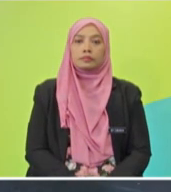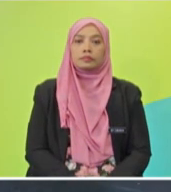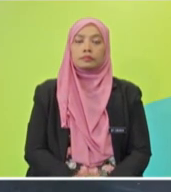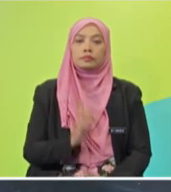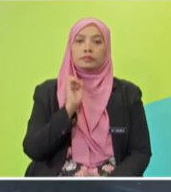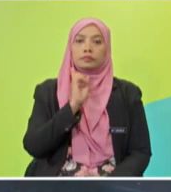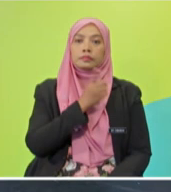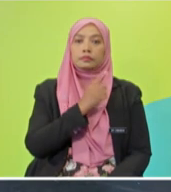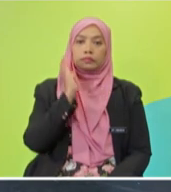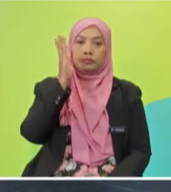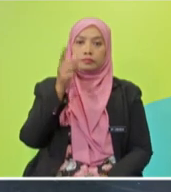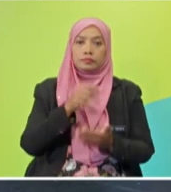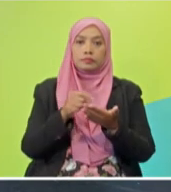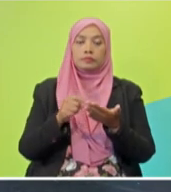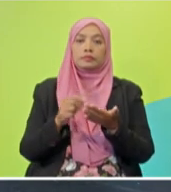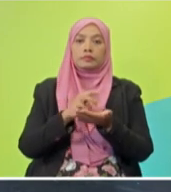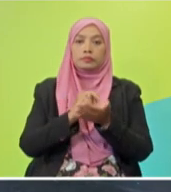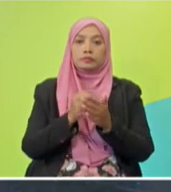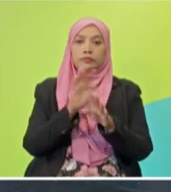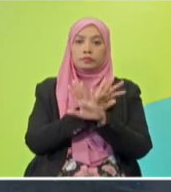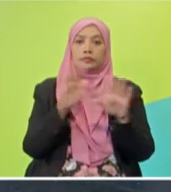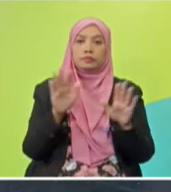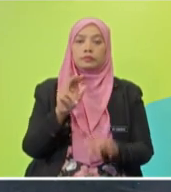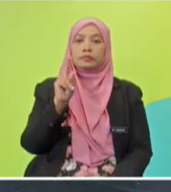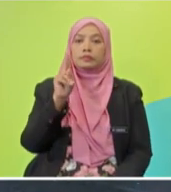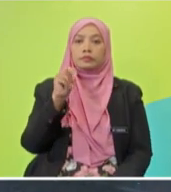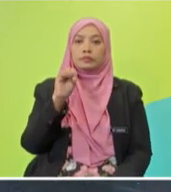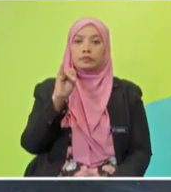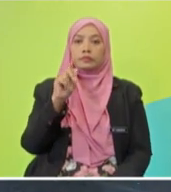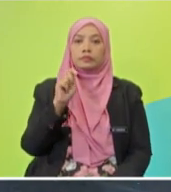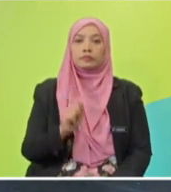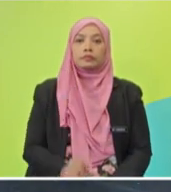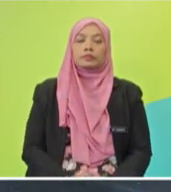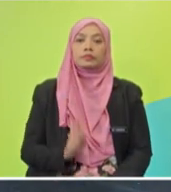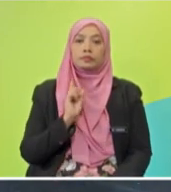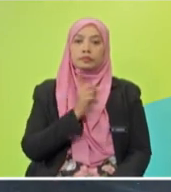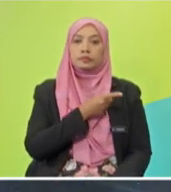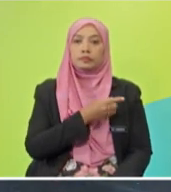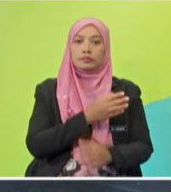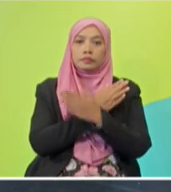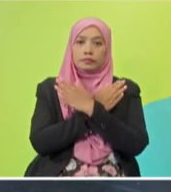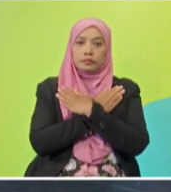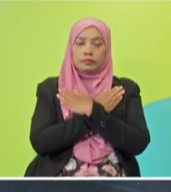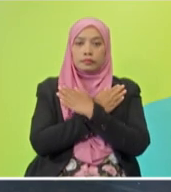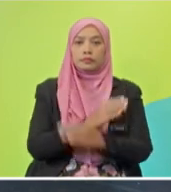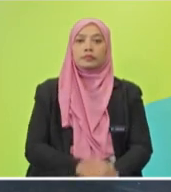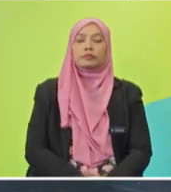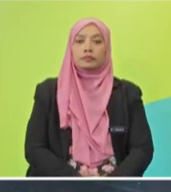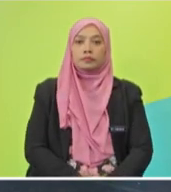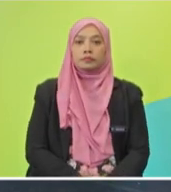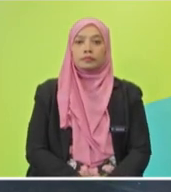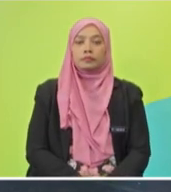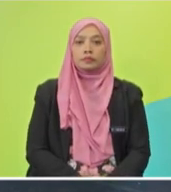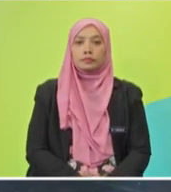unit. Okey, baiklah cikgu. Dan sebelum kita teruskan, apa kata kita berehat seketika? Kembali semula selepas ini di slot Mendengar Anda di Didik